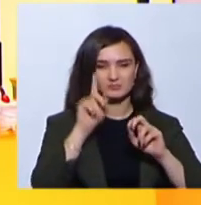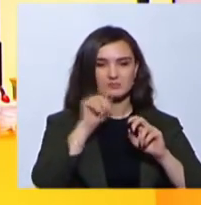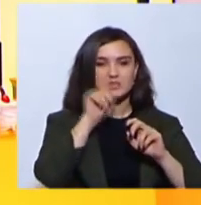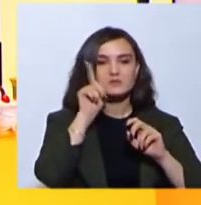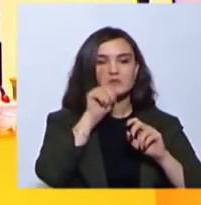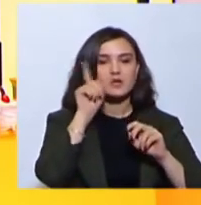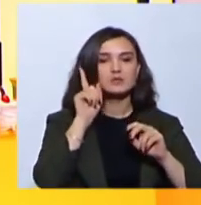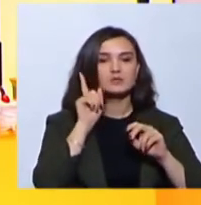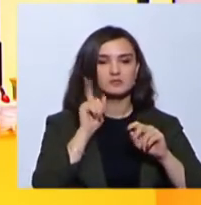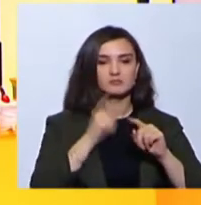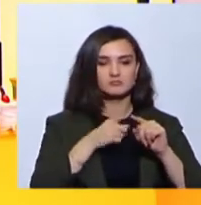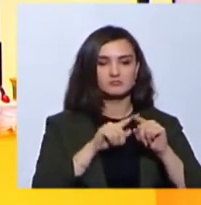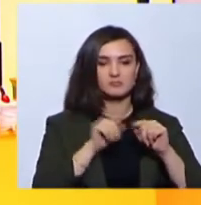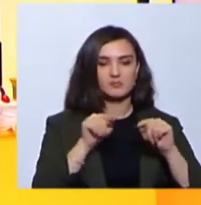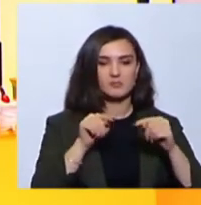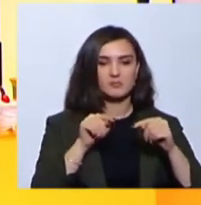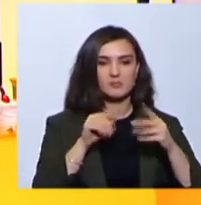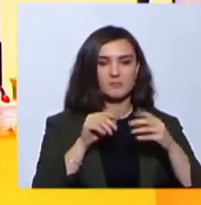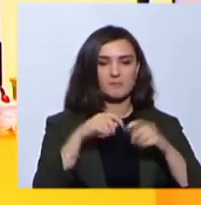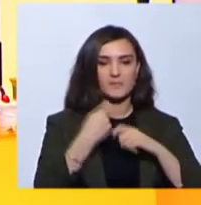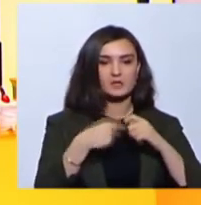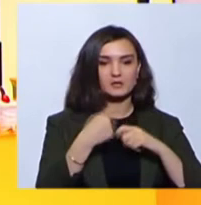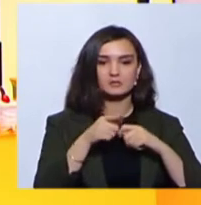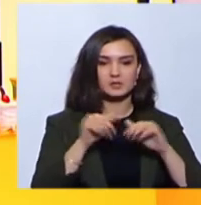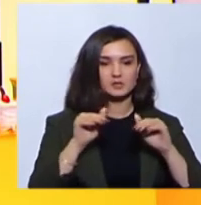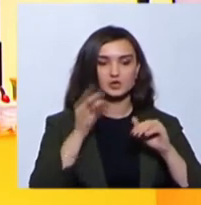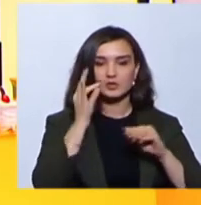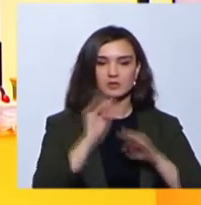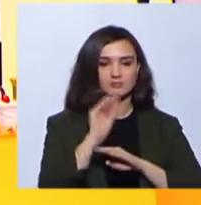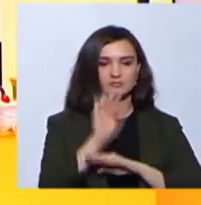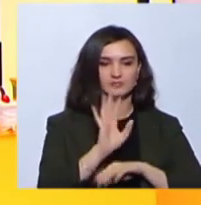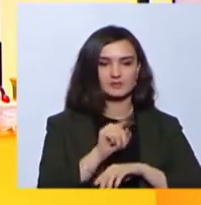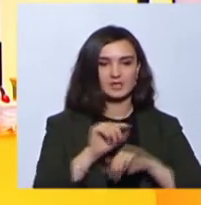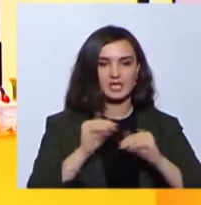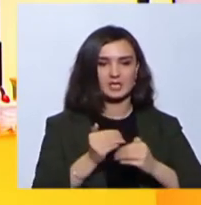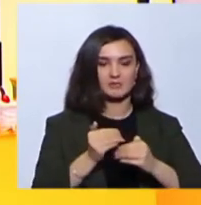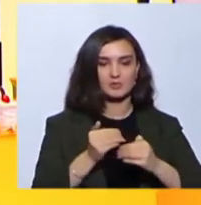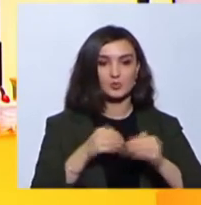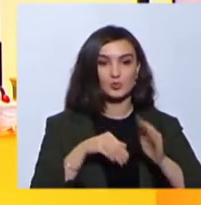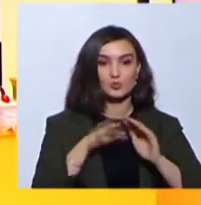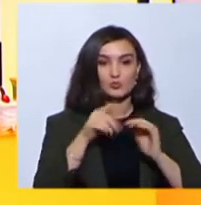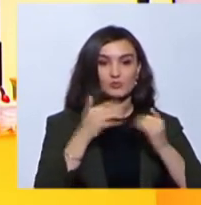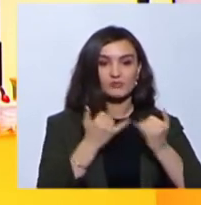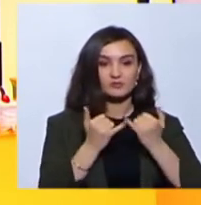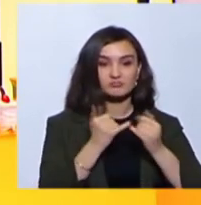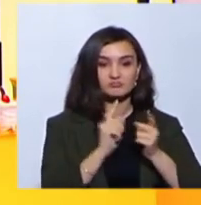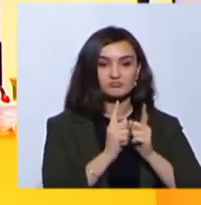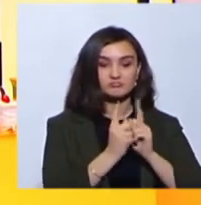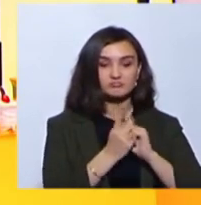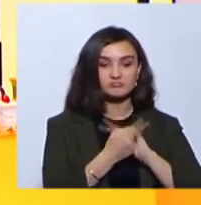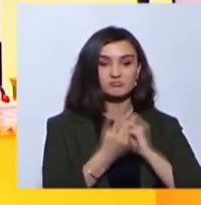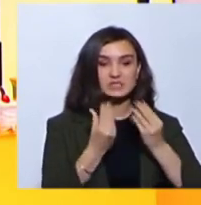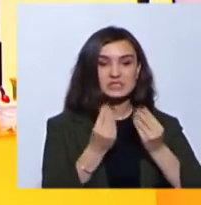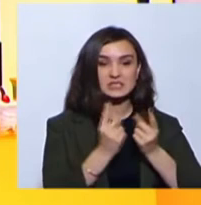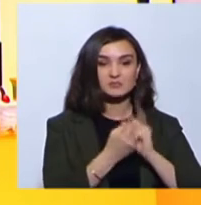უფრო მკვახე ნაკლებად ზრდის შაქრის მაჩვენებელ სისხლში რაც უფრო მწიფია მით უფრო ადვილად